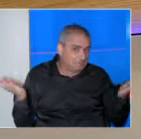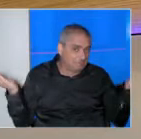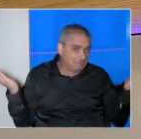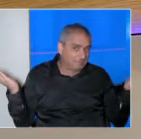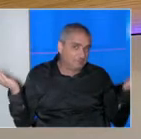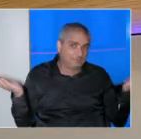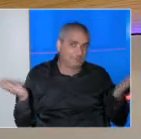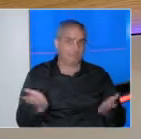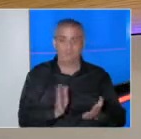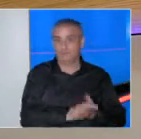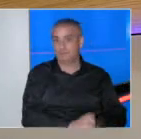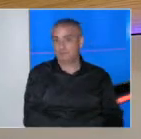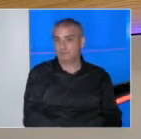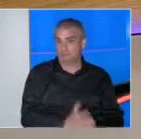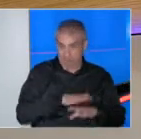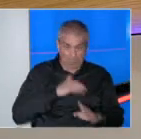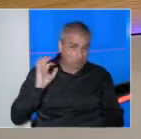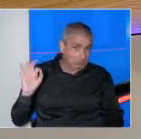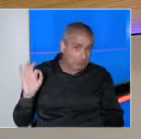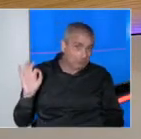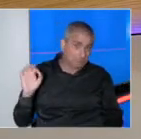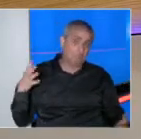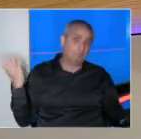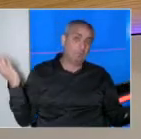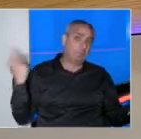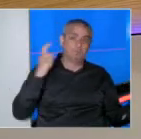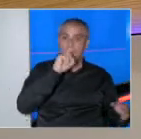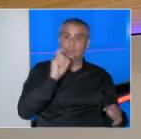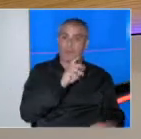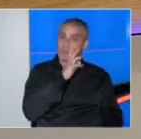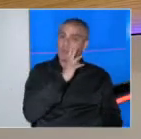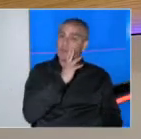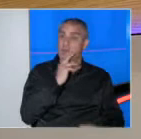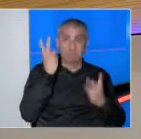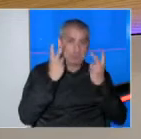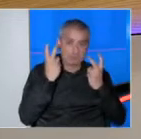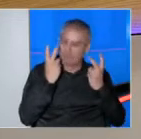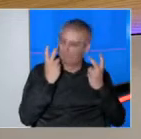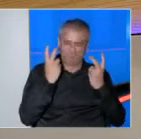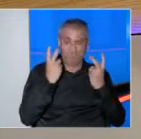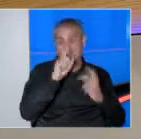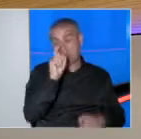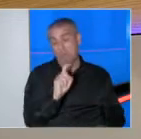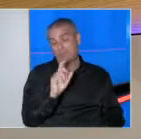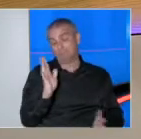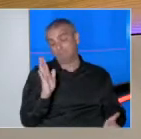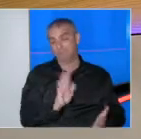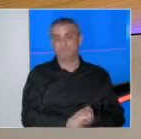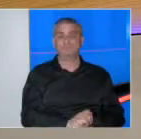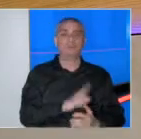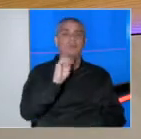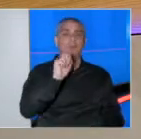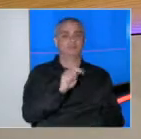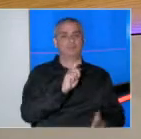על בסיס רגשות? אולי. על בסיס מידע? אולי. מורן